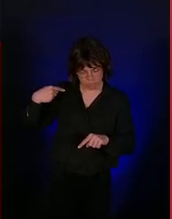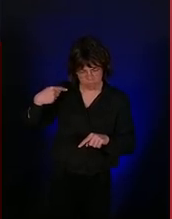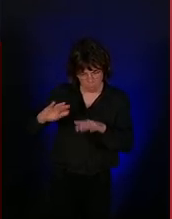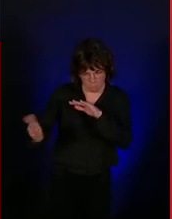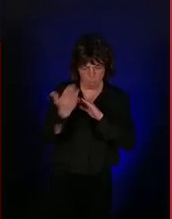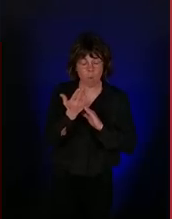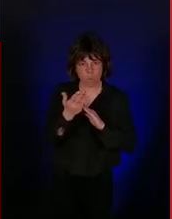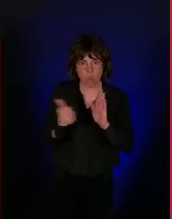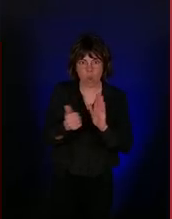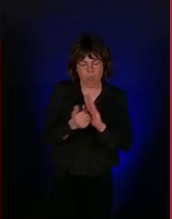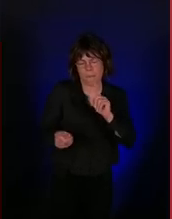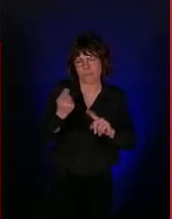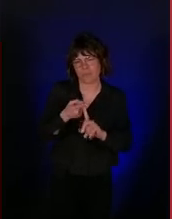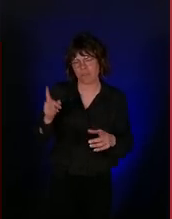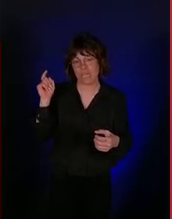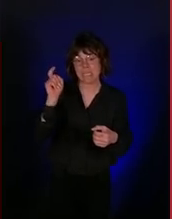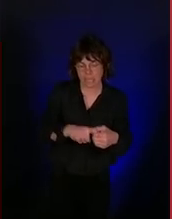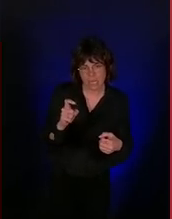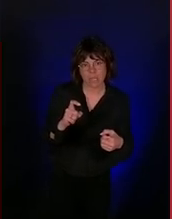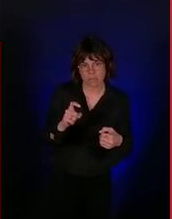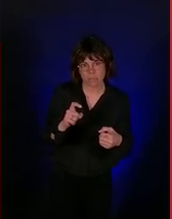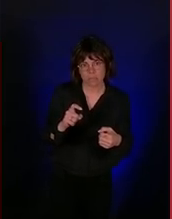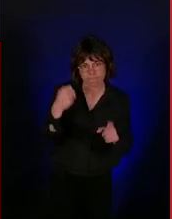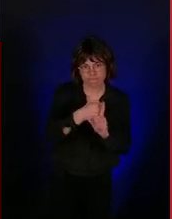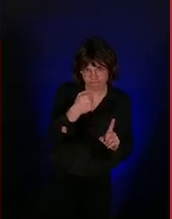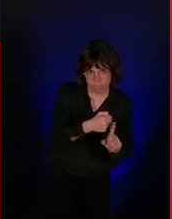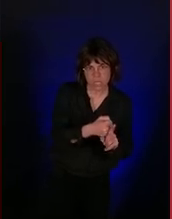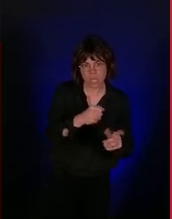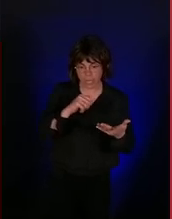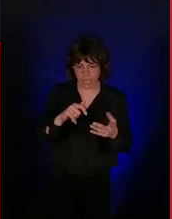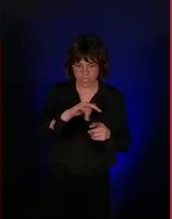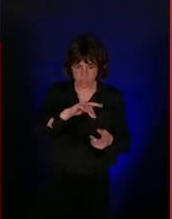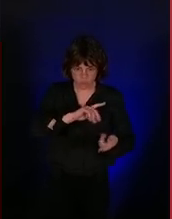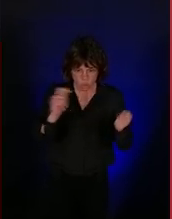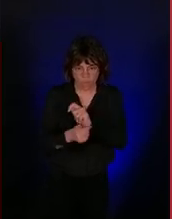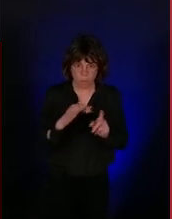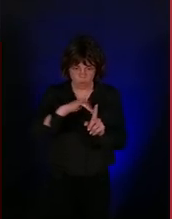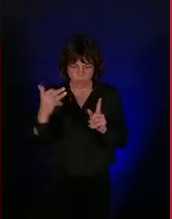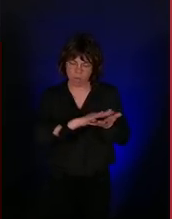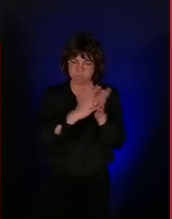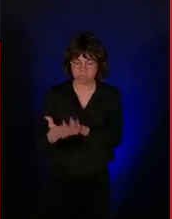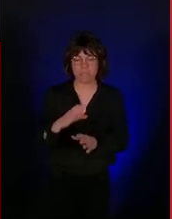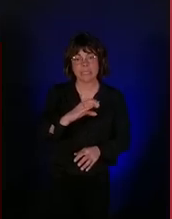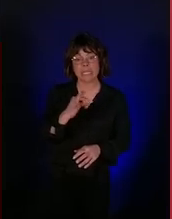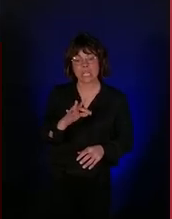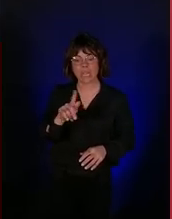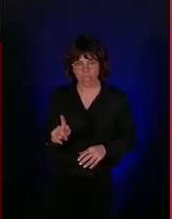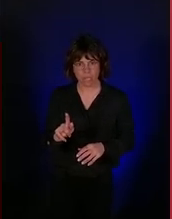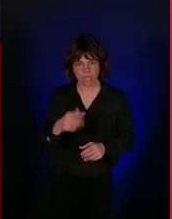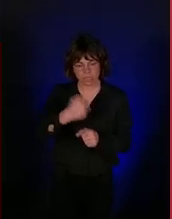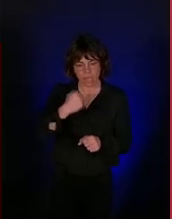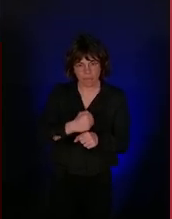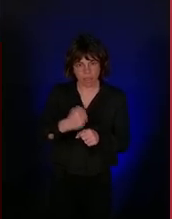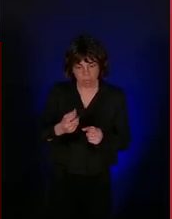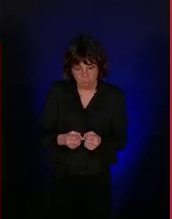rôle majeur du syndicalisme et la pertinence des propositions de transformation sociale de la CGT fondée sur le travail